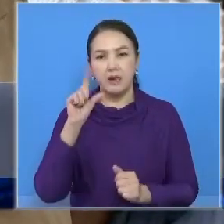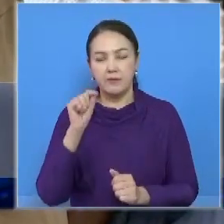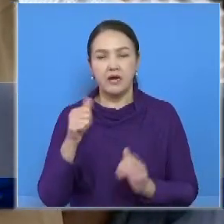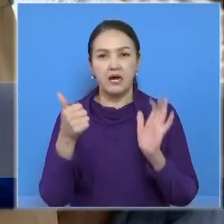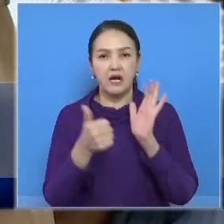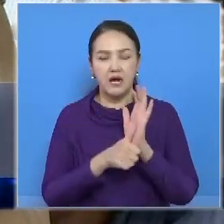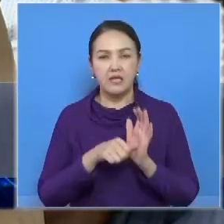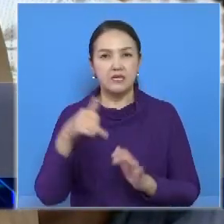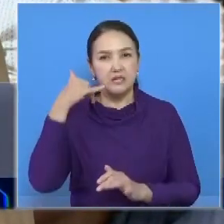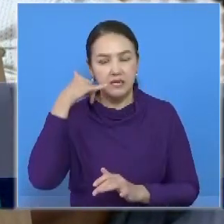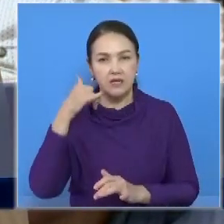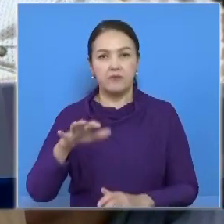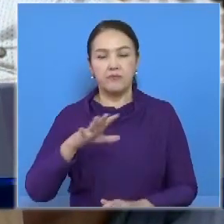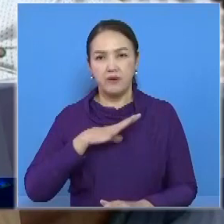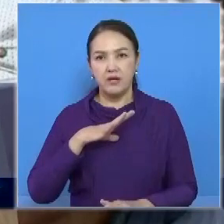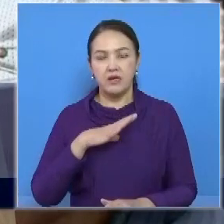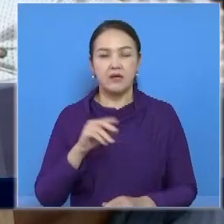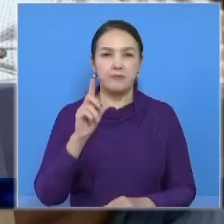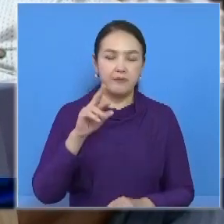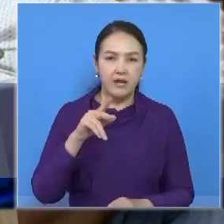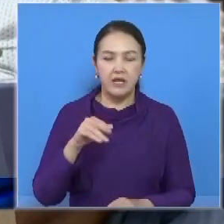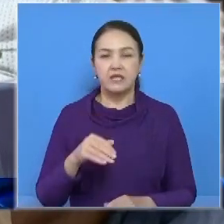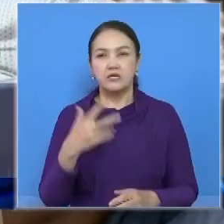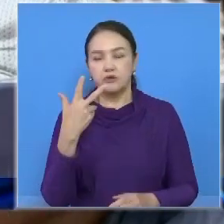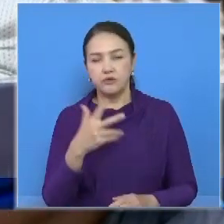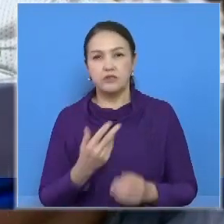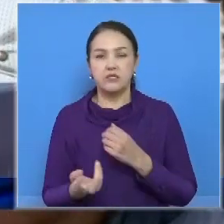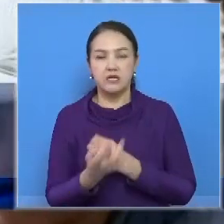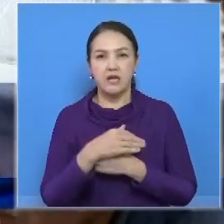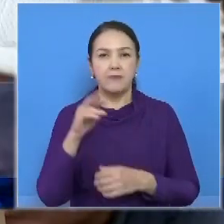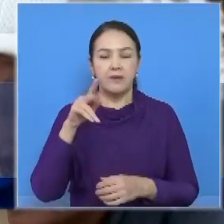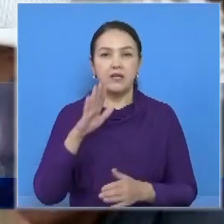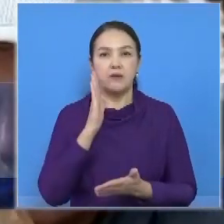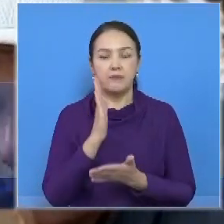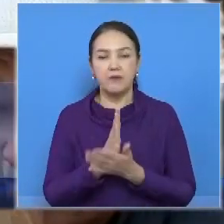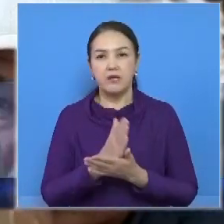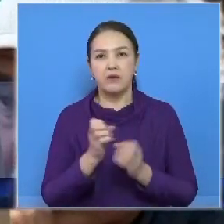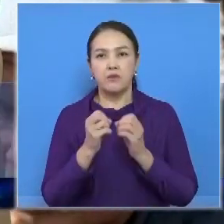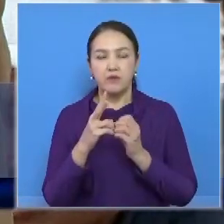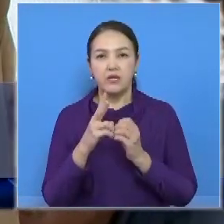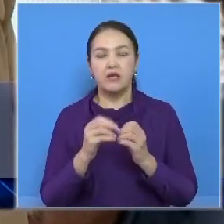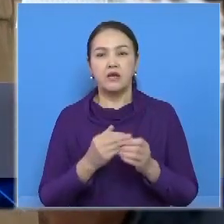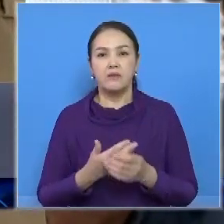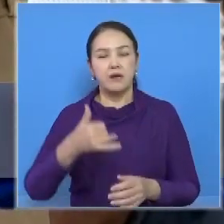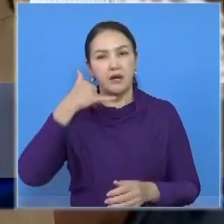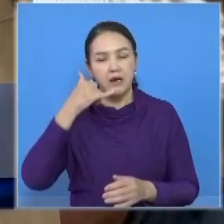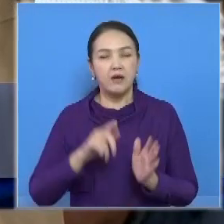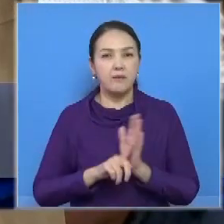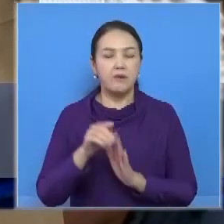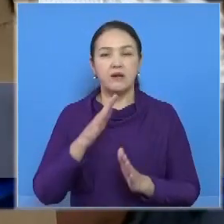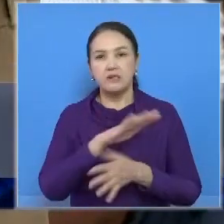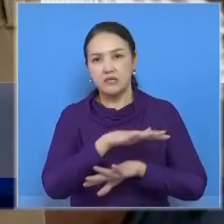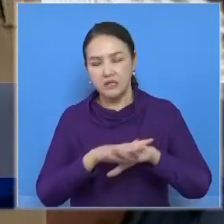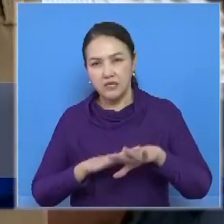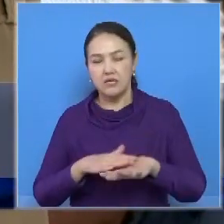рет звондадым. Приемына жазылам, пятницаға сағат 3-де келіңіз дейді. Пятница бола ма, сағат 12-ден бастап маған звондайды. Апай, кешіріңіз,